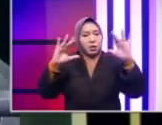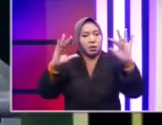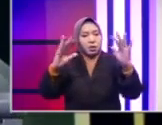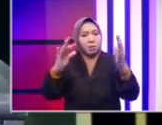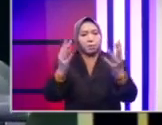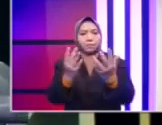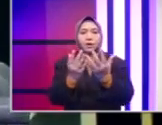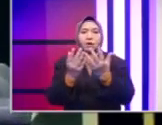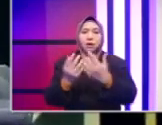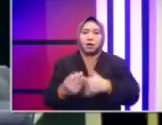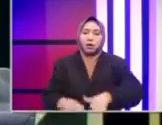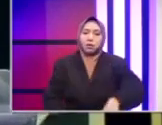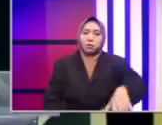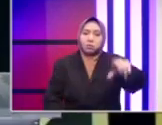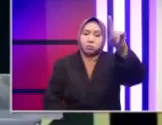arrohmanirrohim